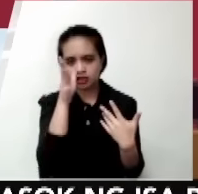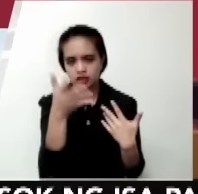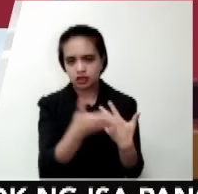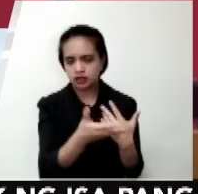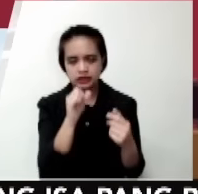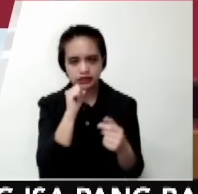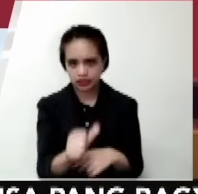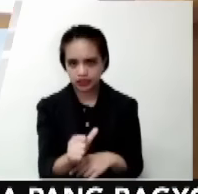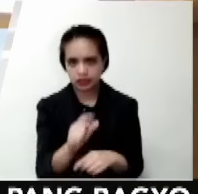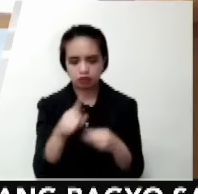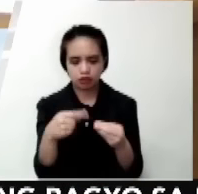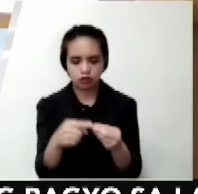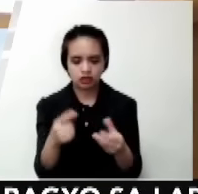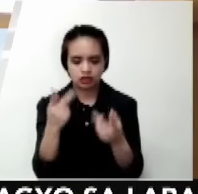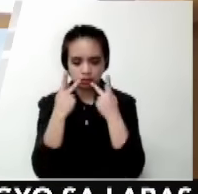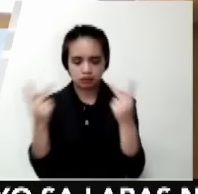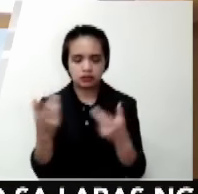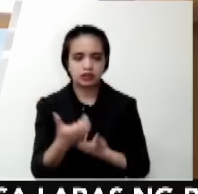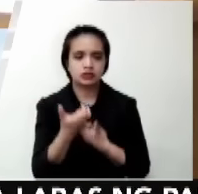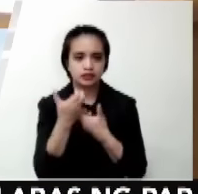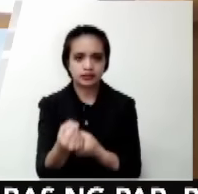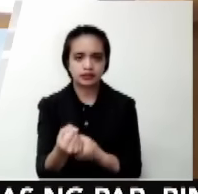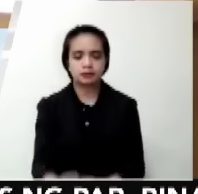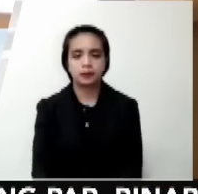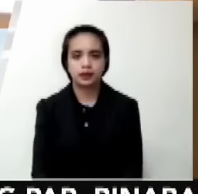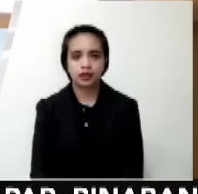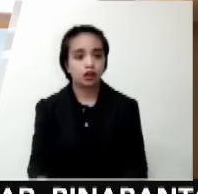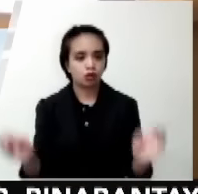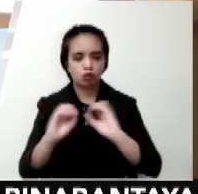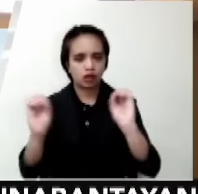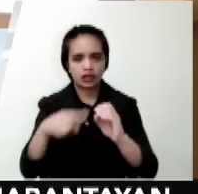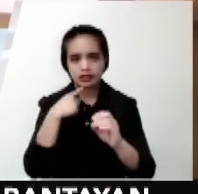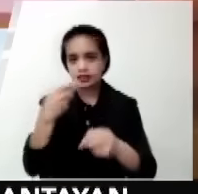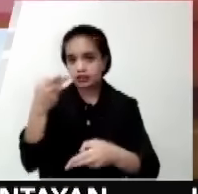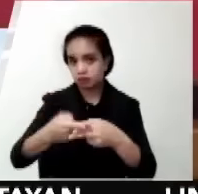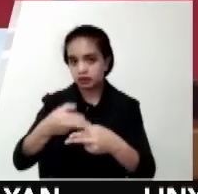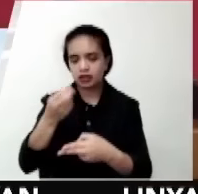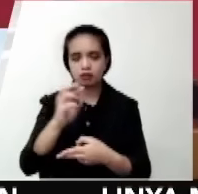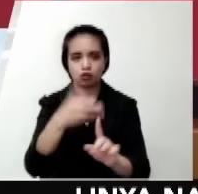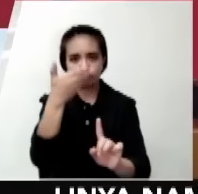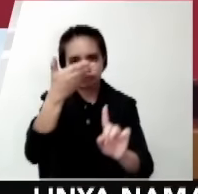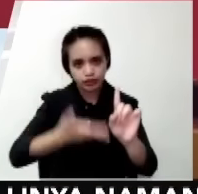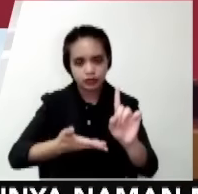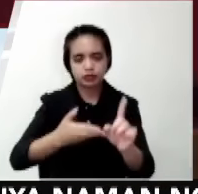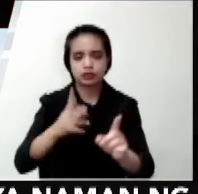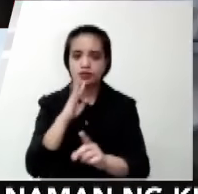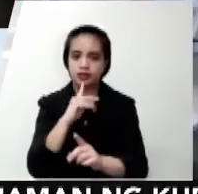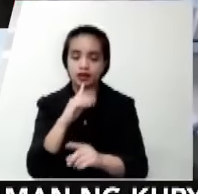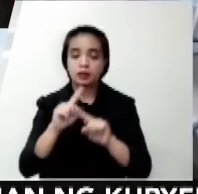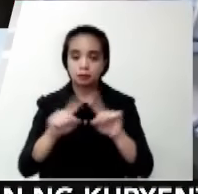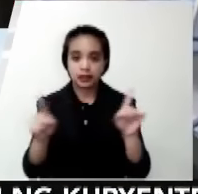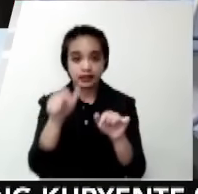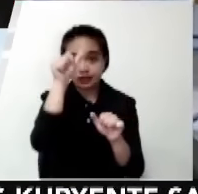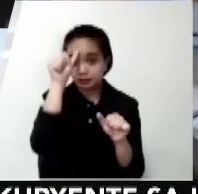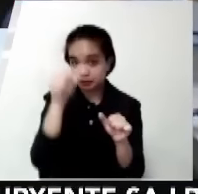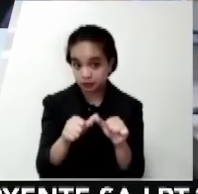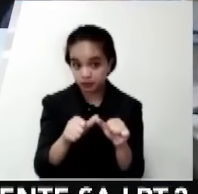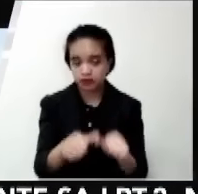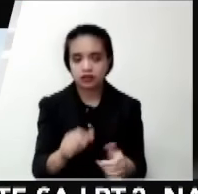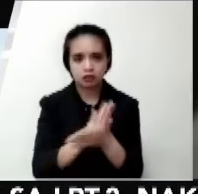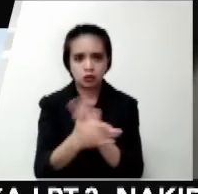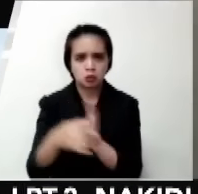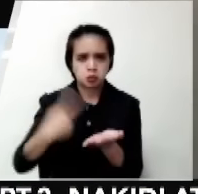public trust. Wala siyang tinukoy na pangalan o personalidad sa kanyang talumpati, pero matatandaang naging mainit ang sagutan